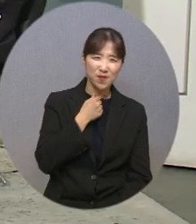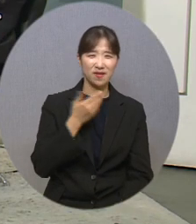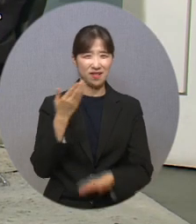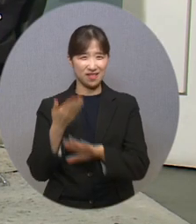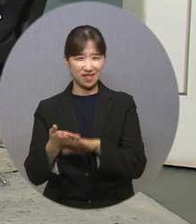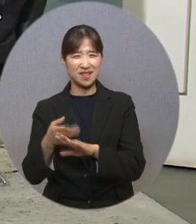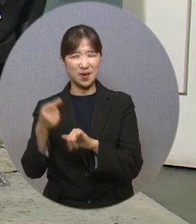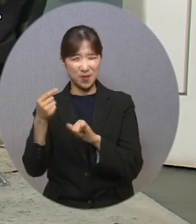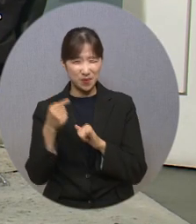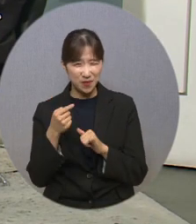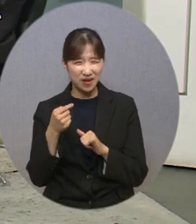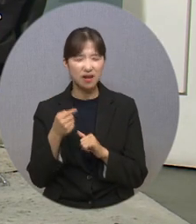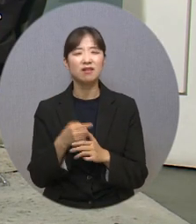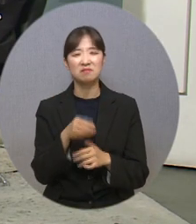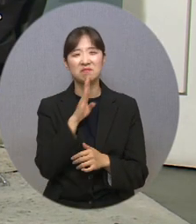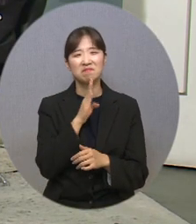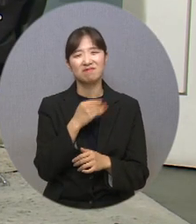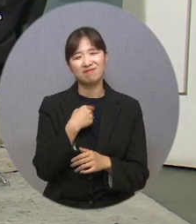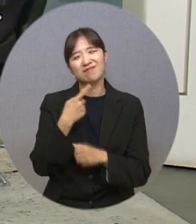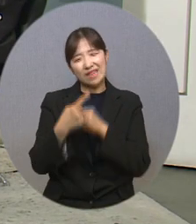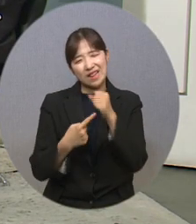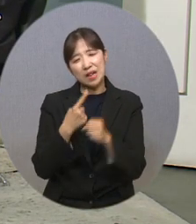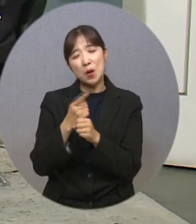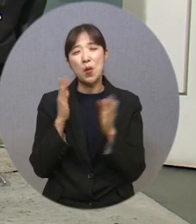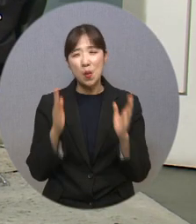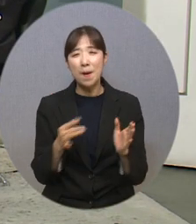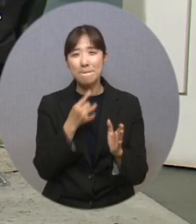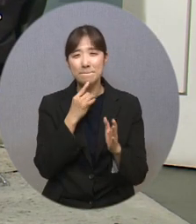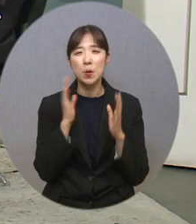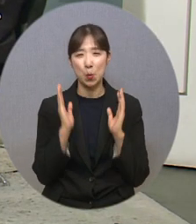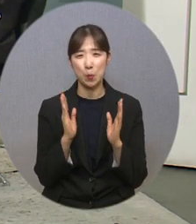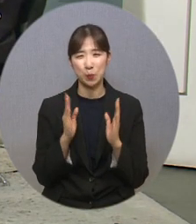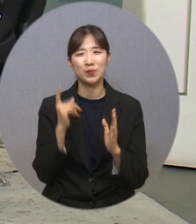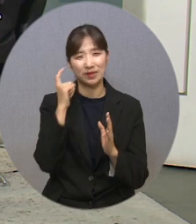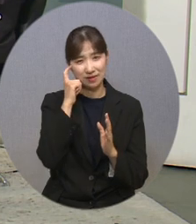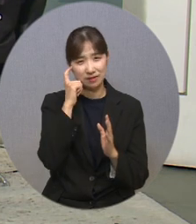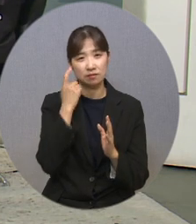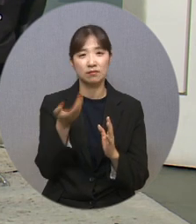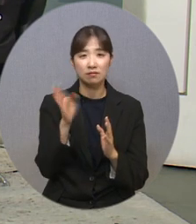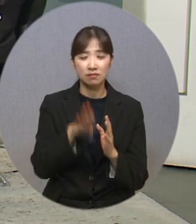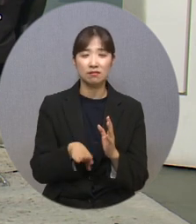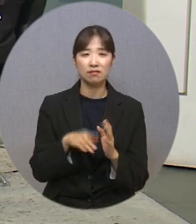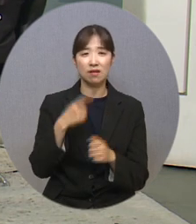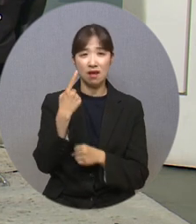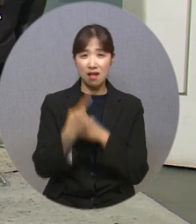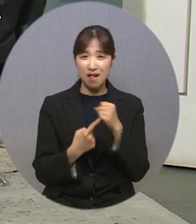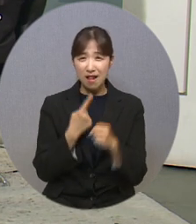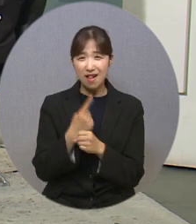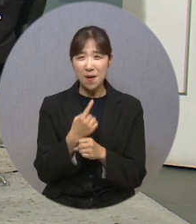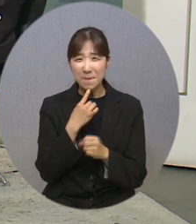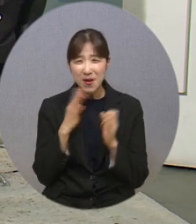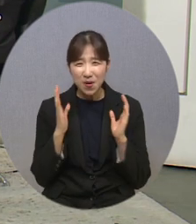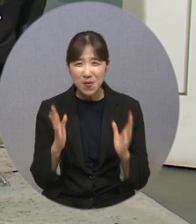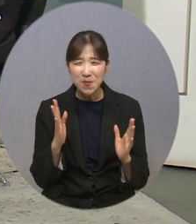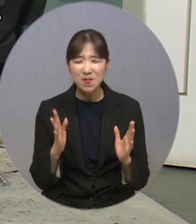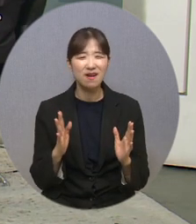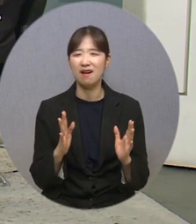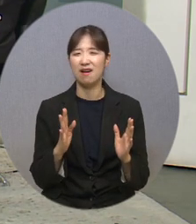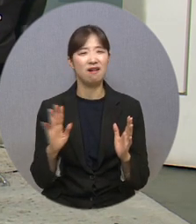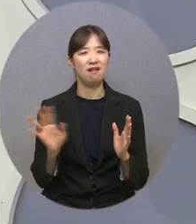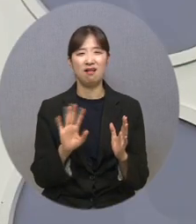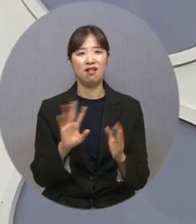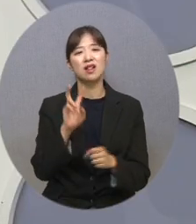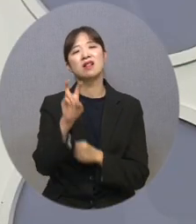그 가서 한 1년 동안 공부를 하고 와야 되겠다. 아, 아 그런데 거기에서 1년이 아니라